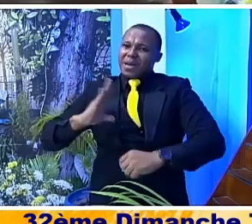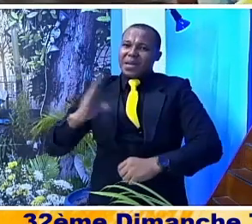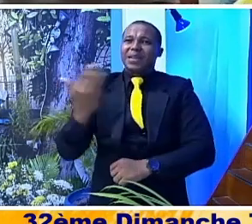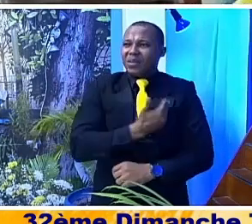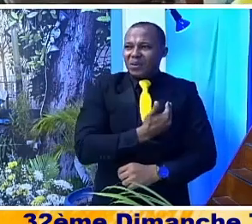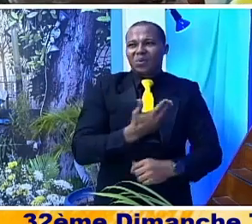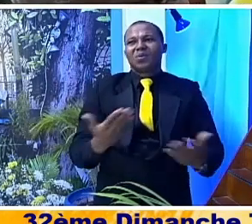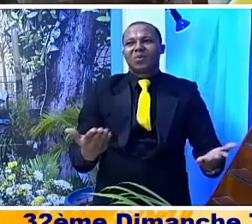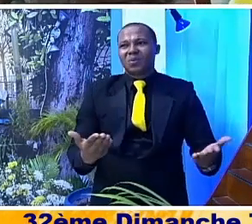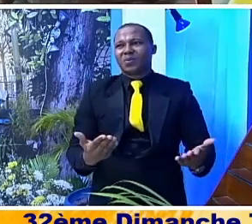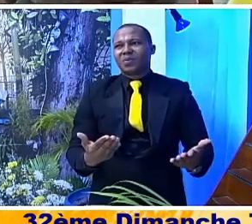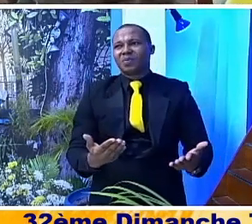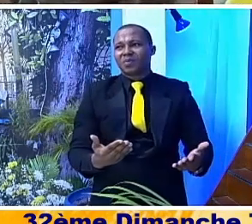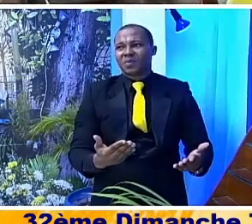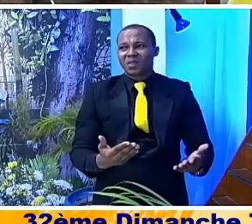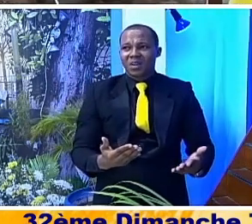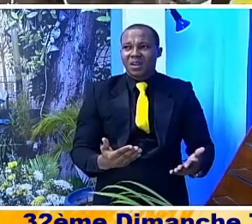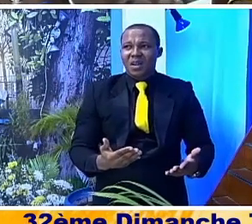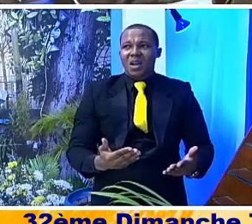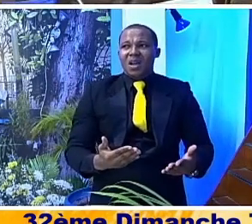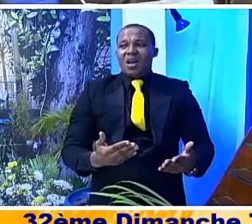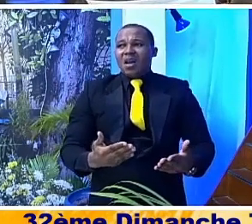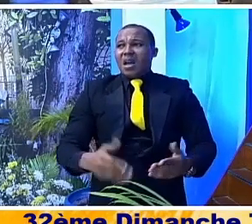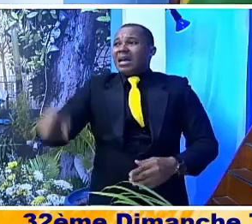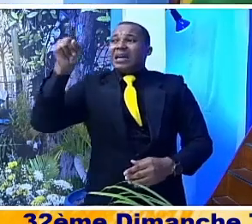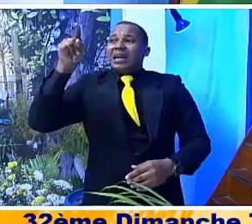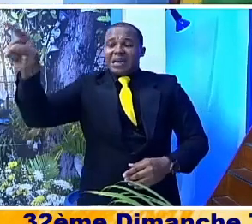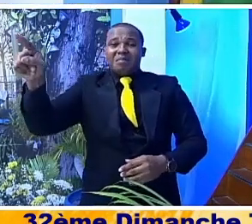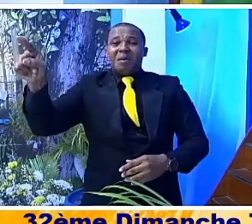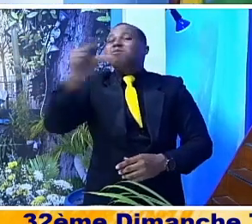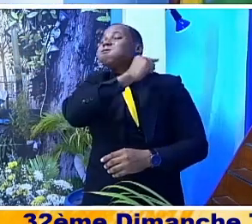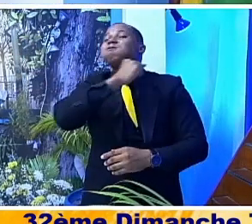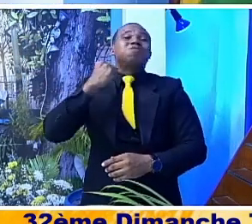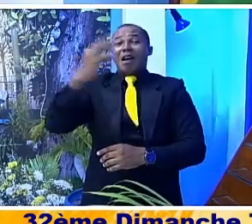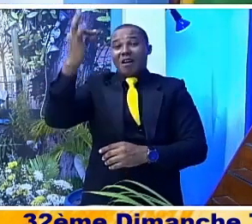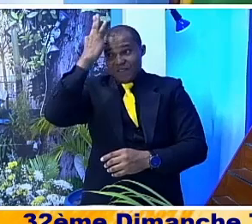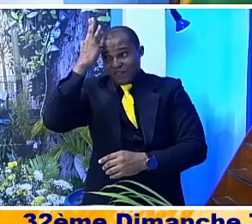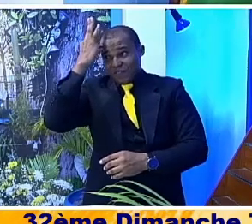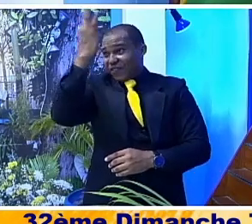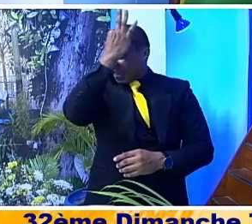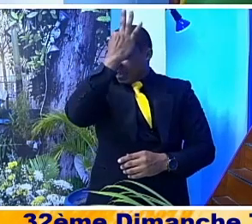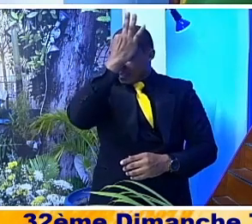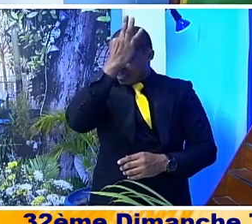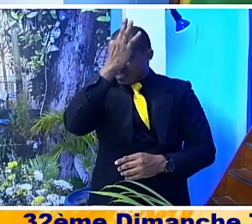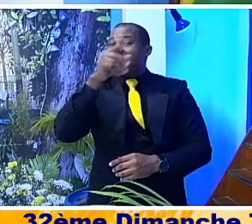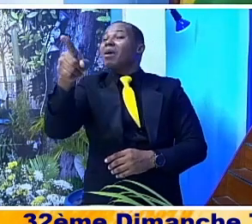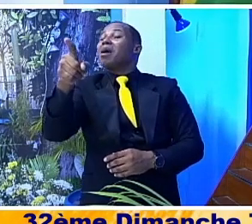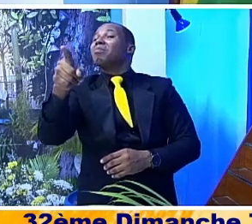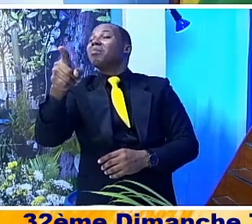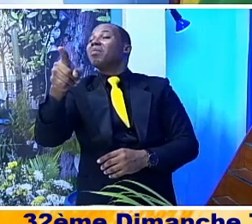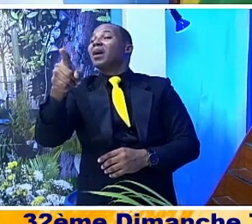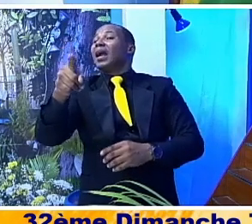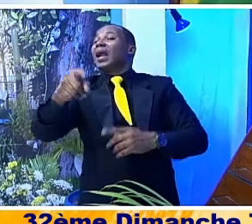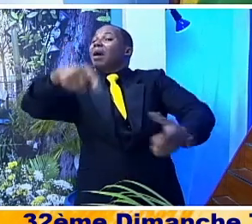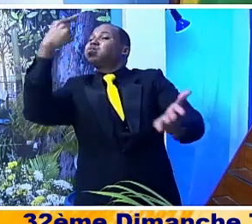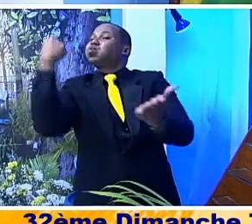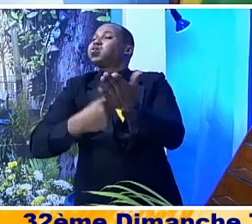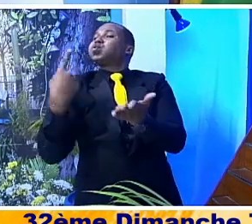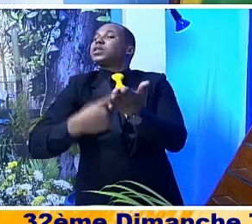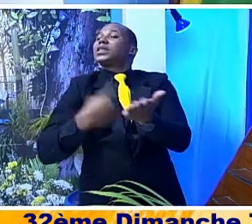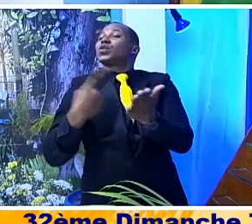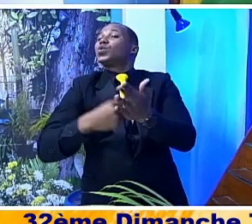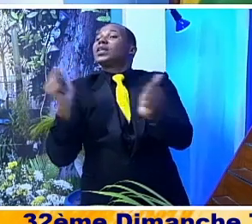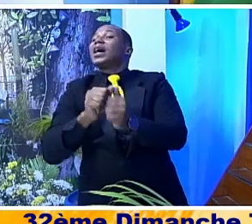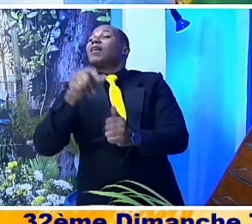ça? Pour comme si moi-même père Francis petit homme petite Marie mon compte avec mamie. Pendant mon compte